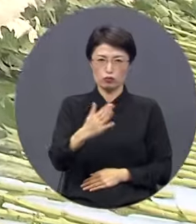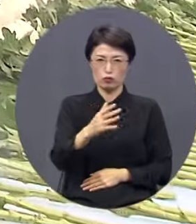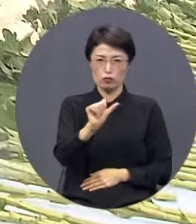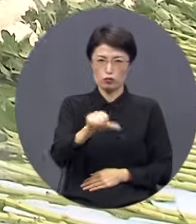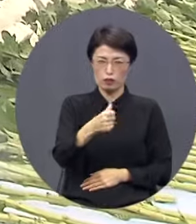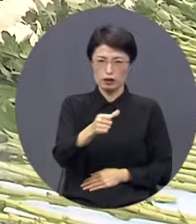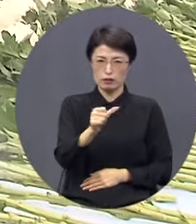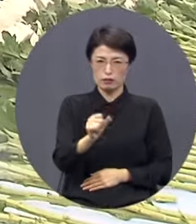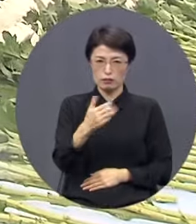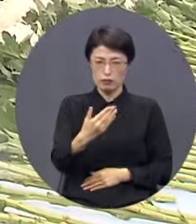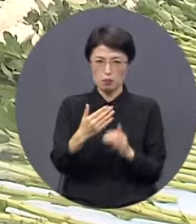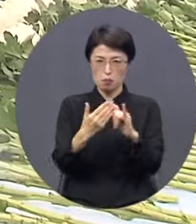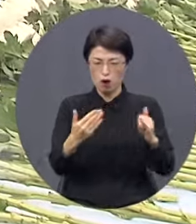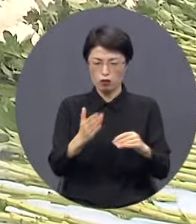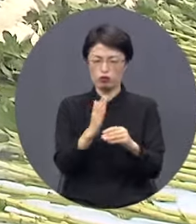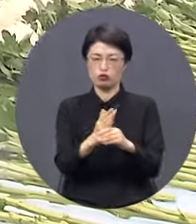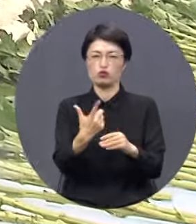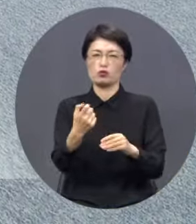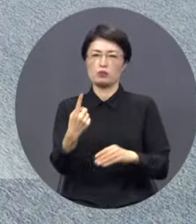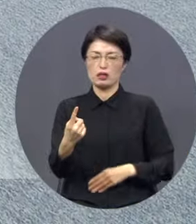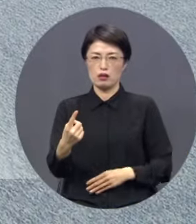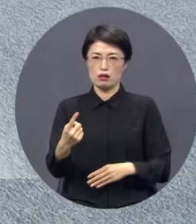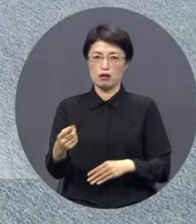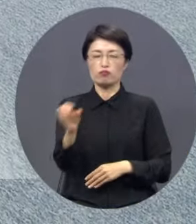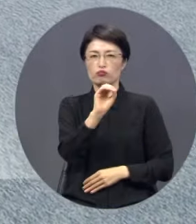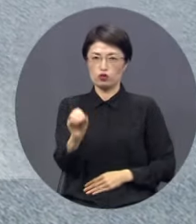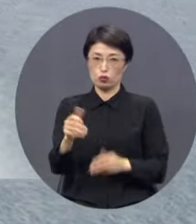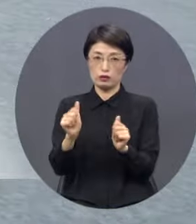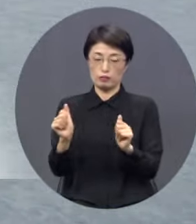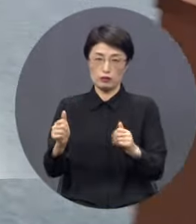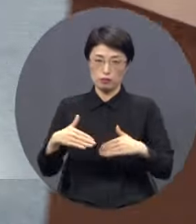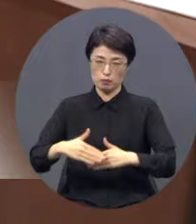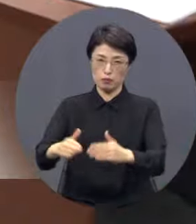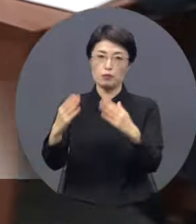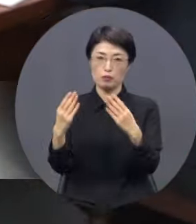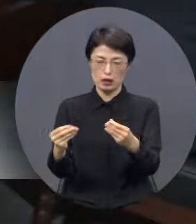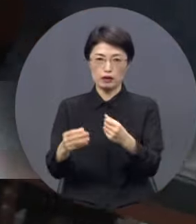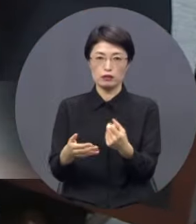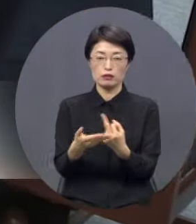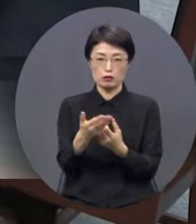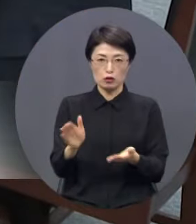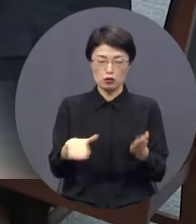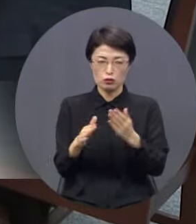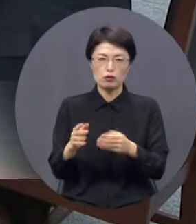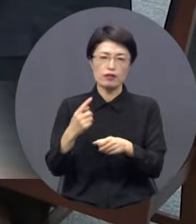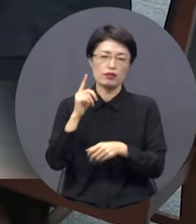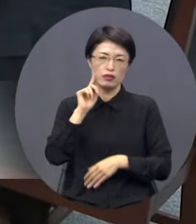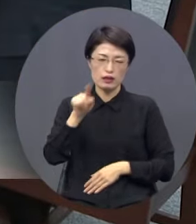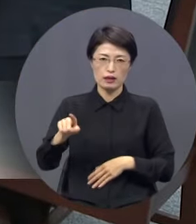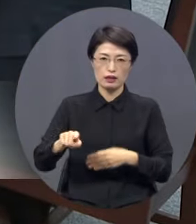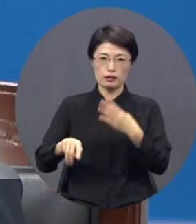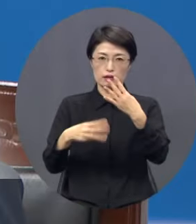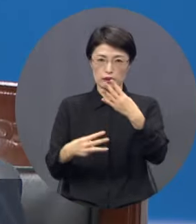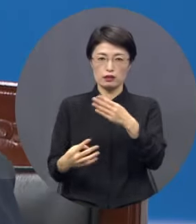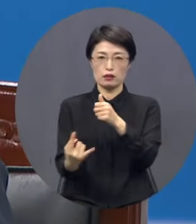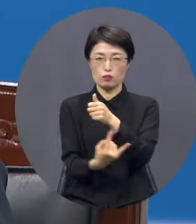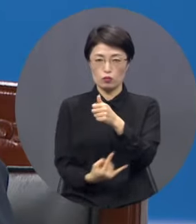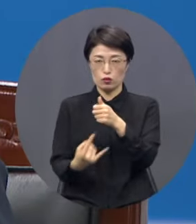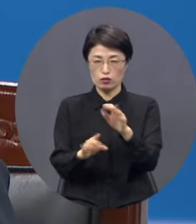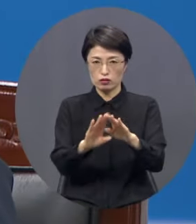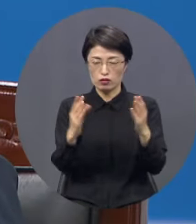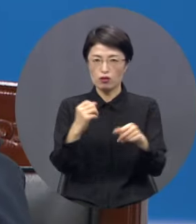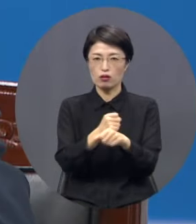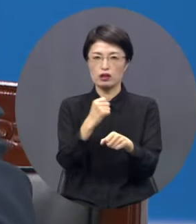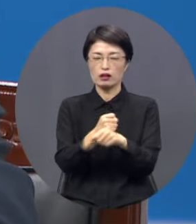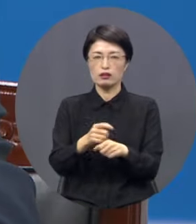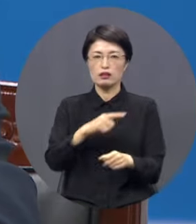19,559명의 61%입니다. 제주도는 내일 4.3 실무위원회를 열어 희생자 20명과 유족 521명